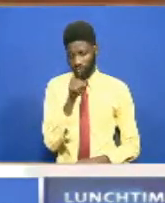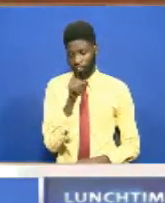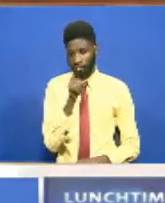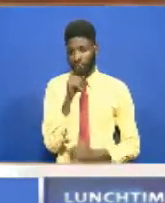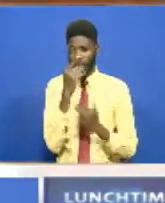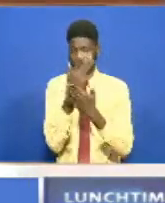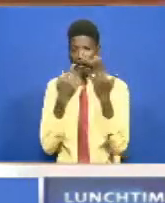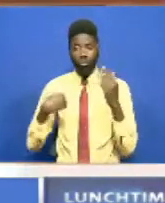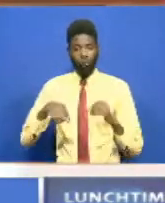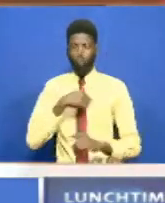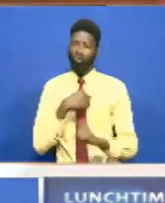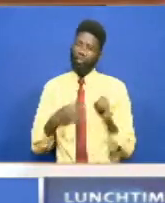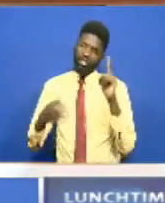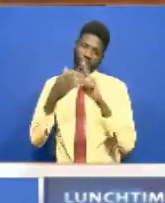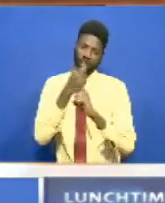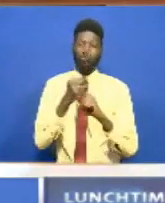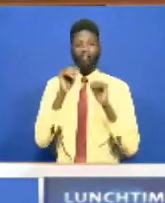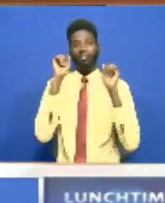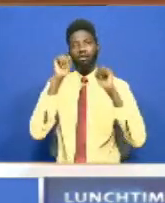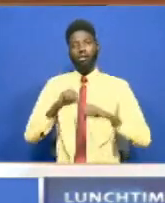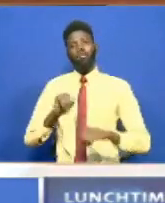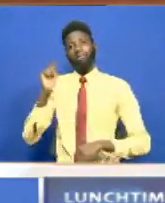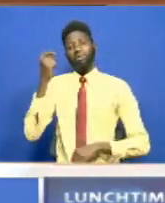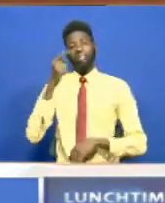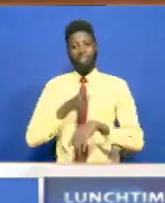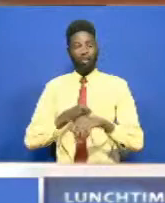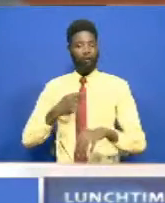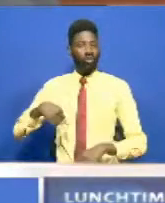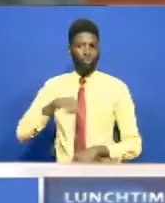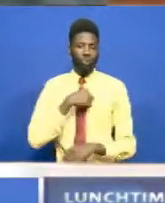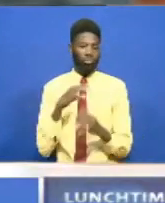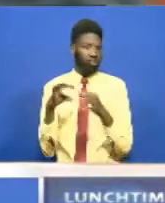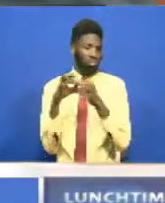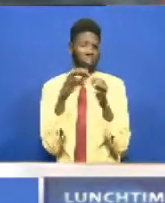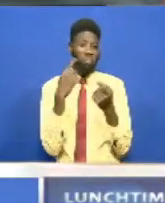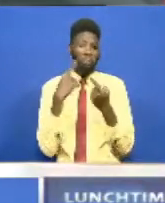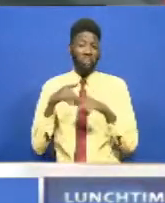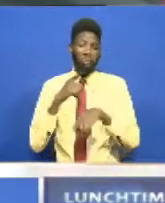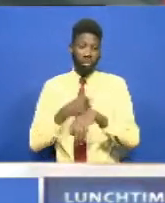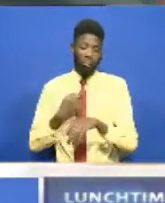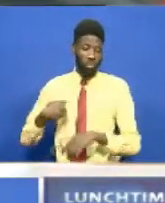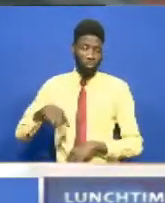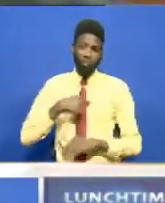kutimiza tukiwa kitu kimoja. Lakini tukiongozwa na chuki,